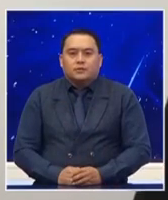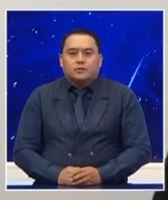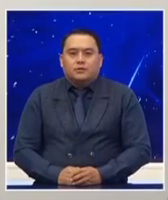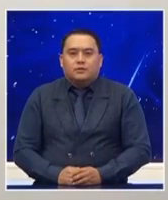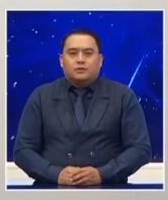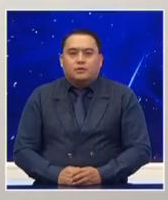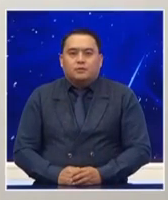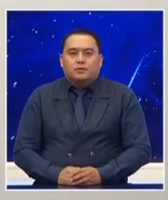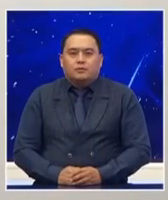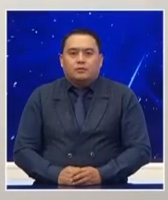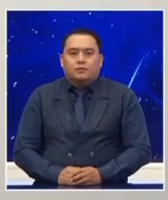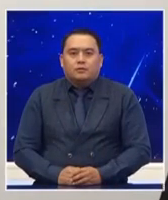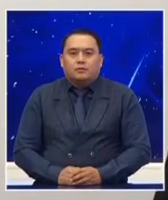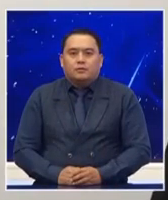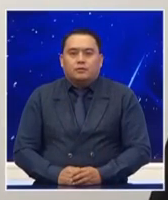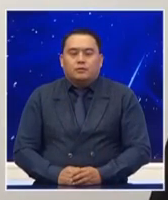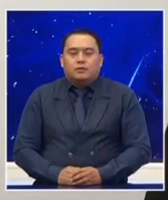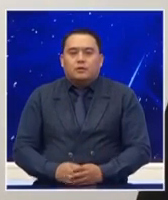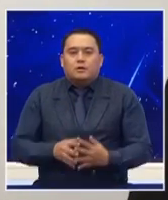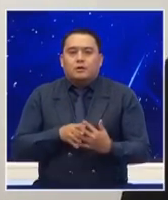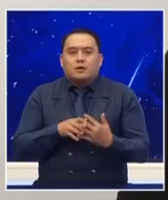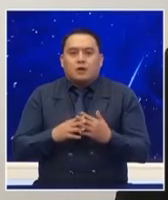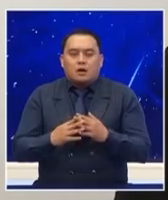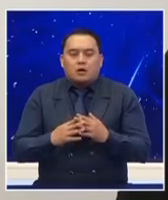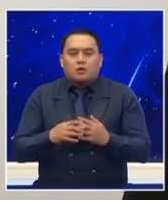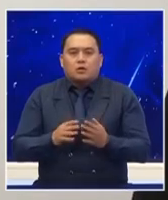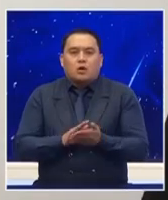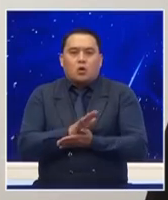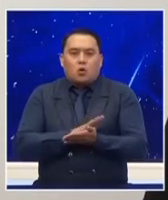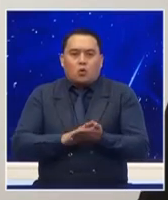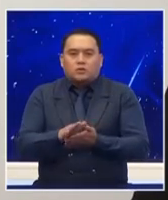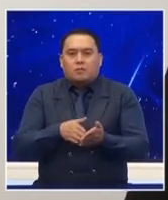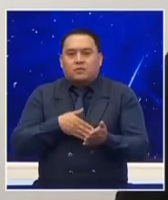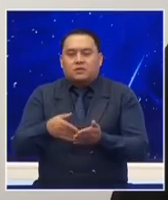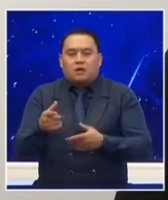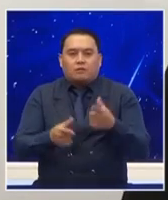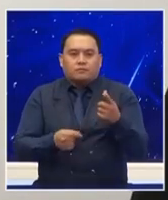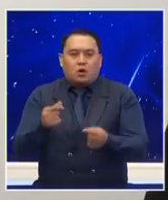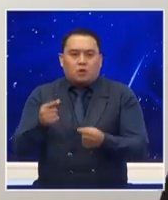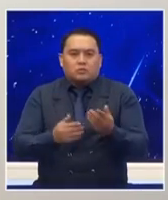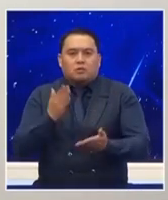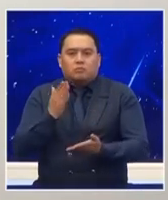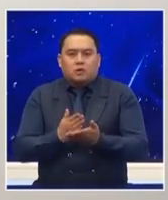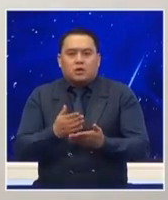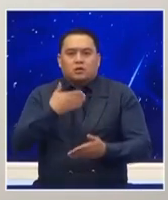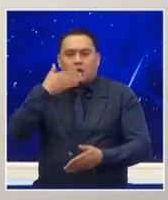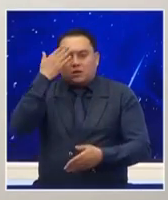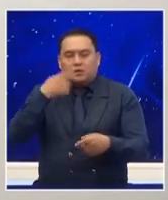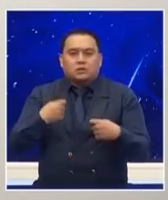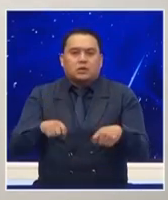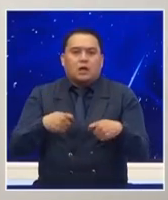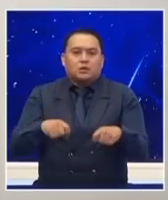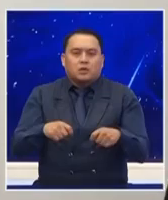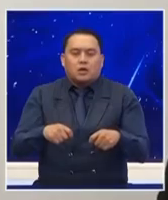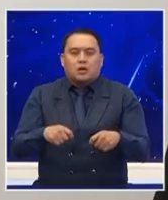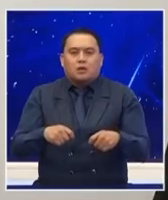Ауыл шаруашылығы жаңағы аздаған малымыздың өнімдері бар, құрт майымыз бар, қымызымыз бар. Жазда соны сатып, ауылда